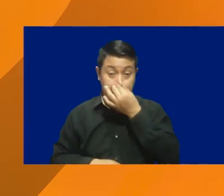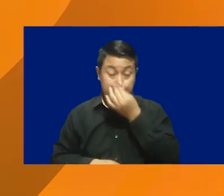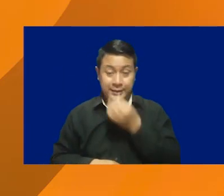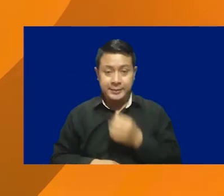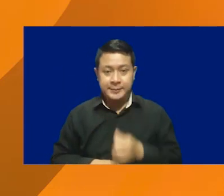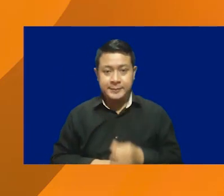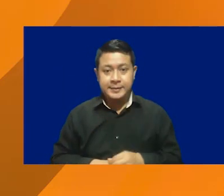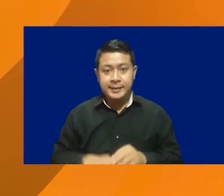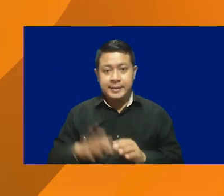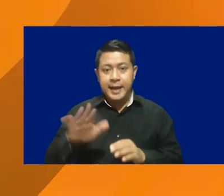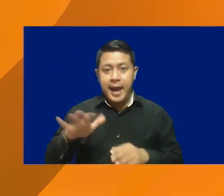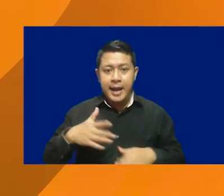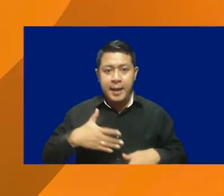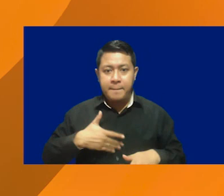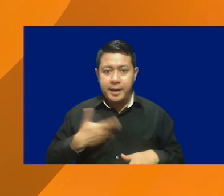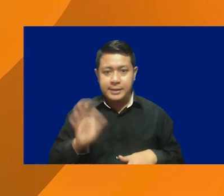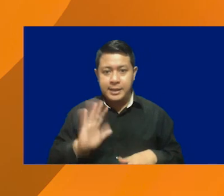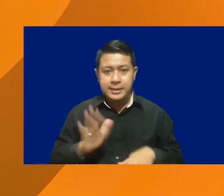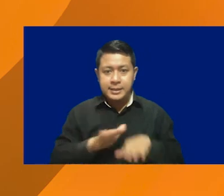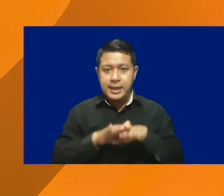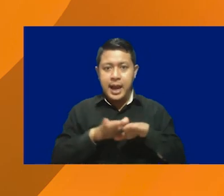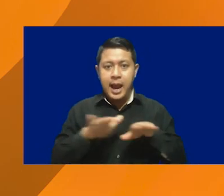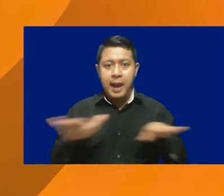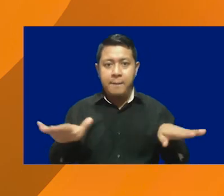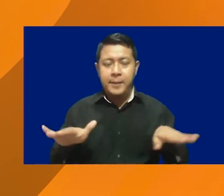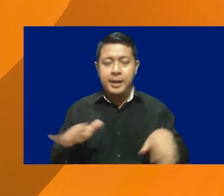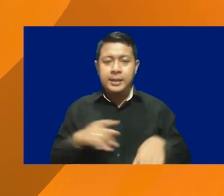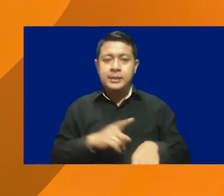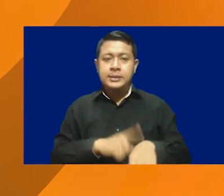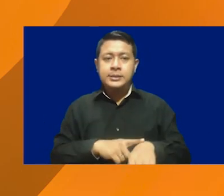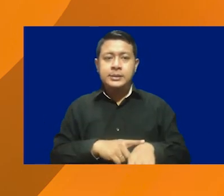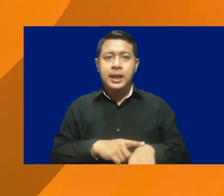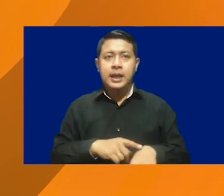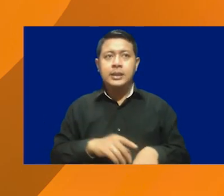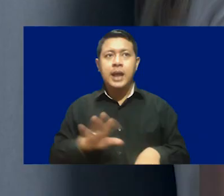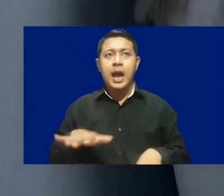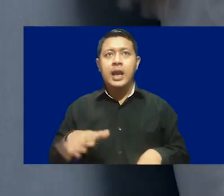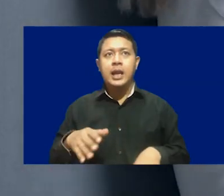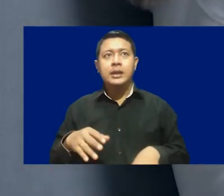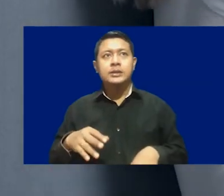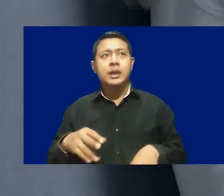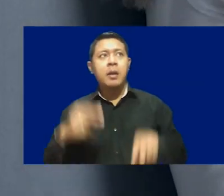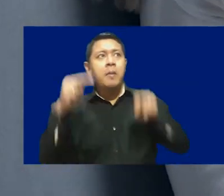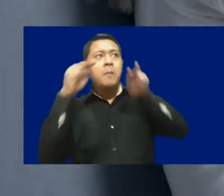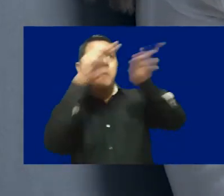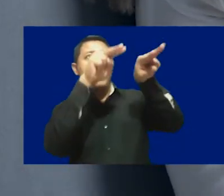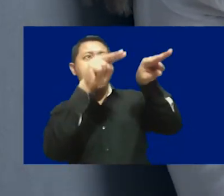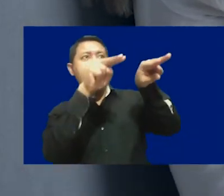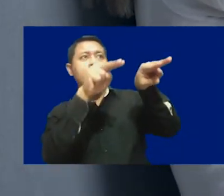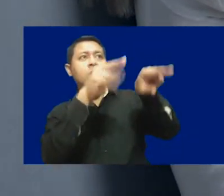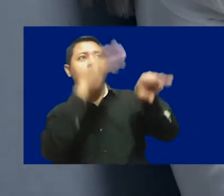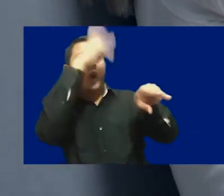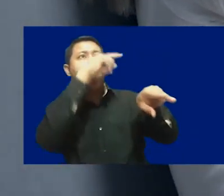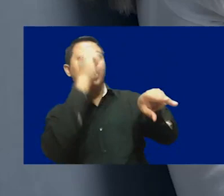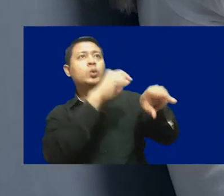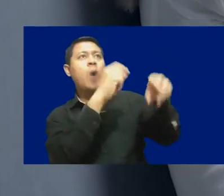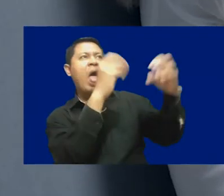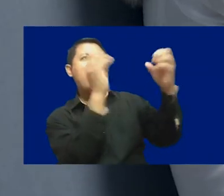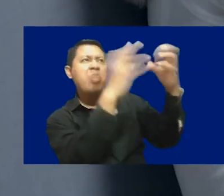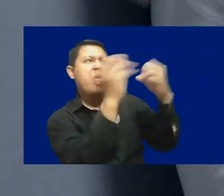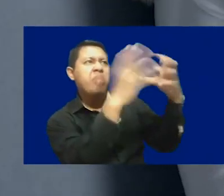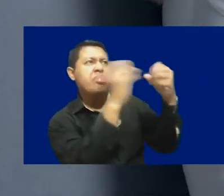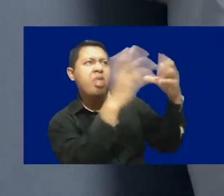Atau anak merasa tidak aman ketika dia sering melihat orang